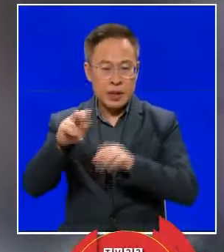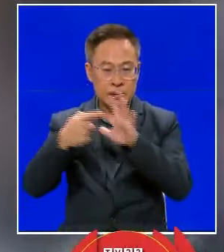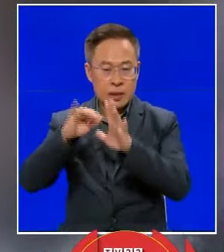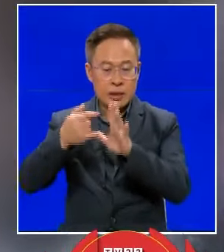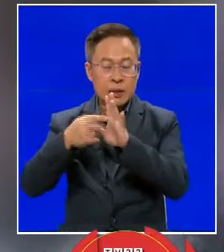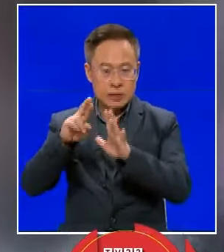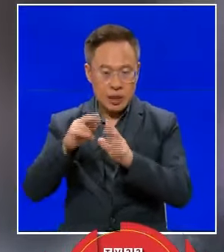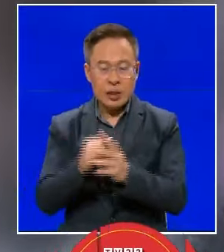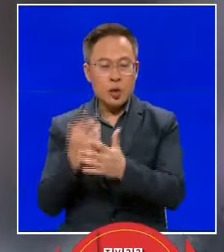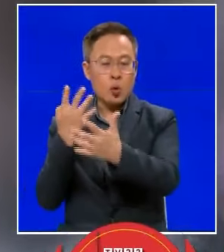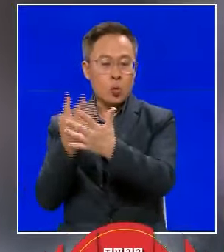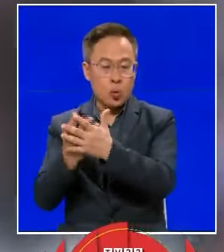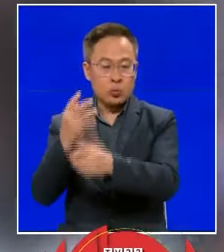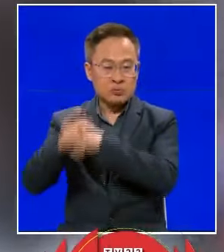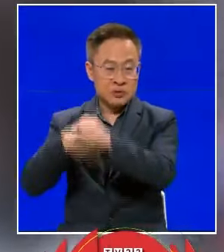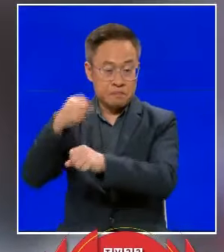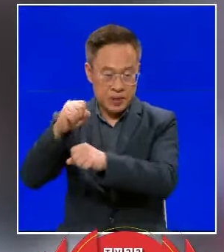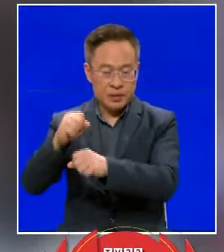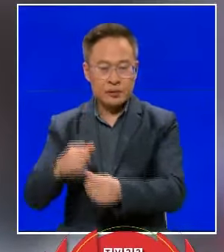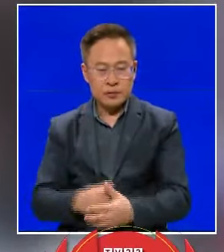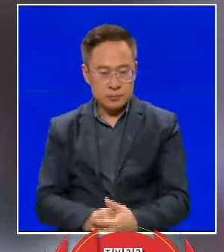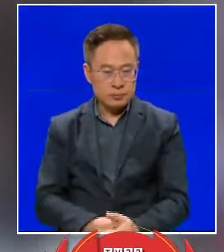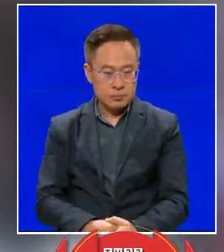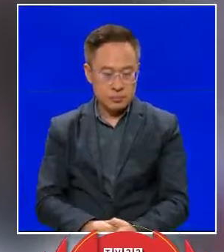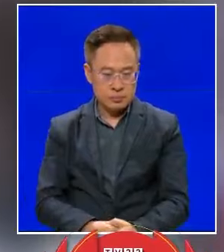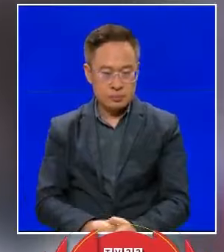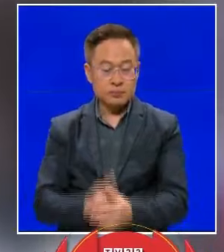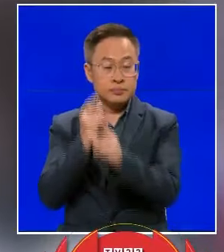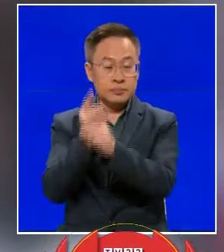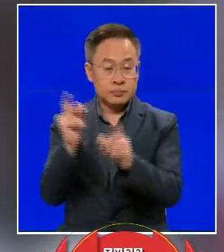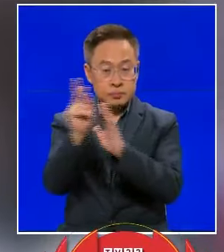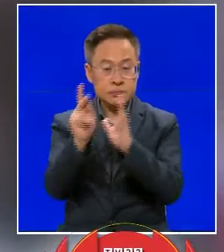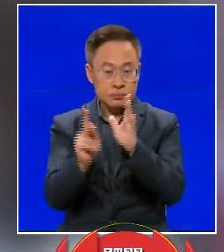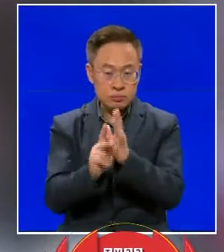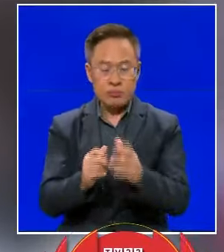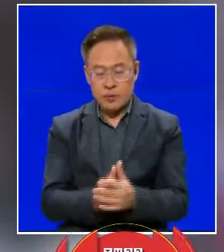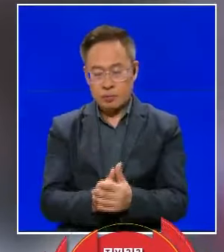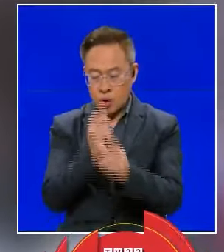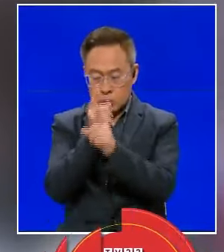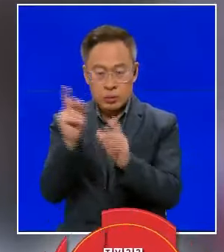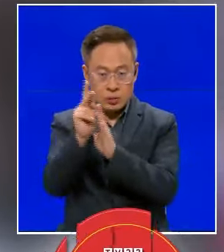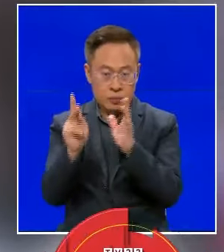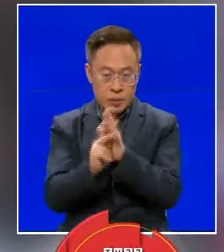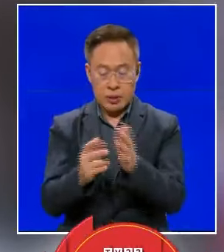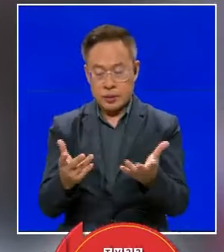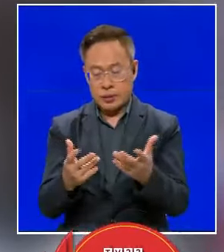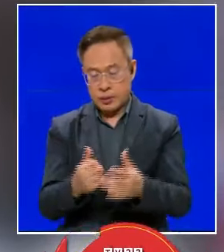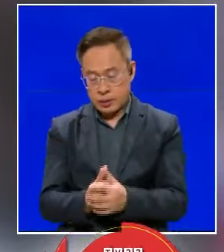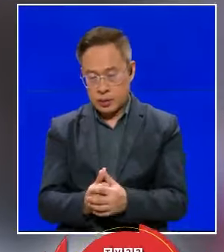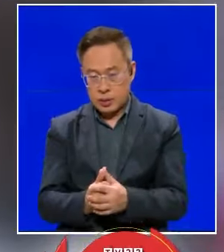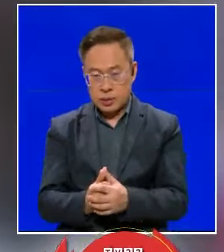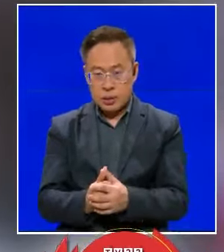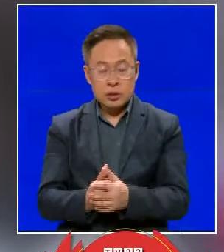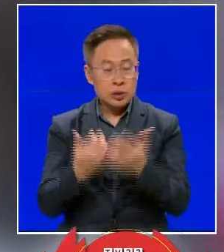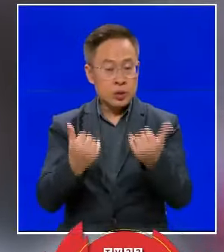จับได้โดยไม่ต้องออกหมายเรียกก่อนนะครับคือมันต้องว่ากันตามกฎหมายนะฮะเราไม่สามารถที่จะไปตัดสินใครได้เองหรอกนะครับเพราะว่าเขาก็